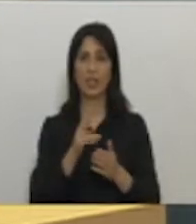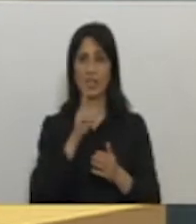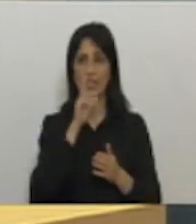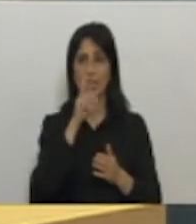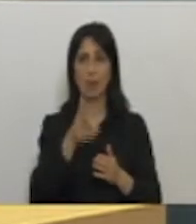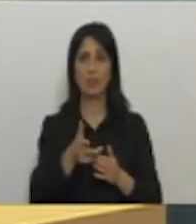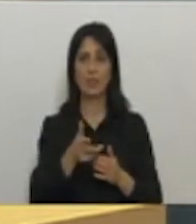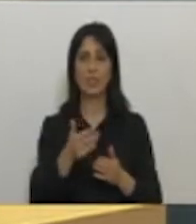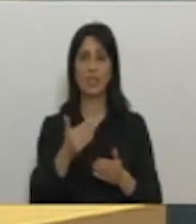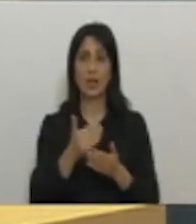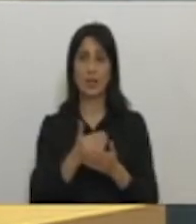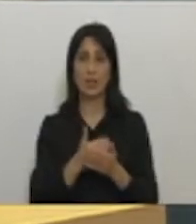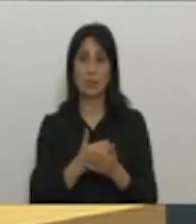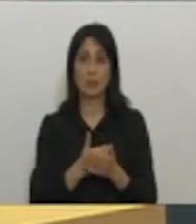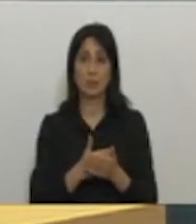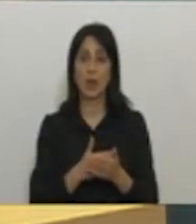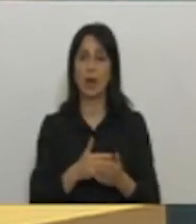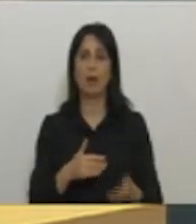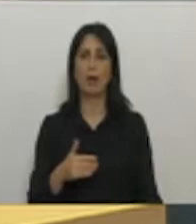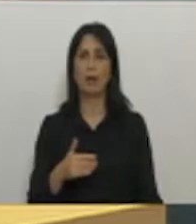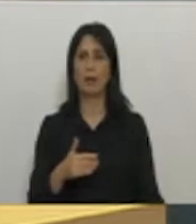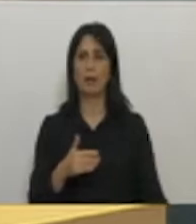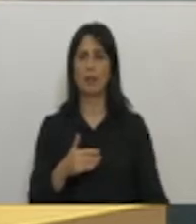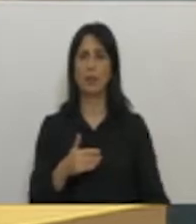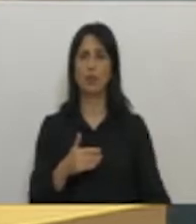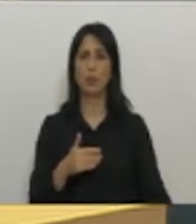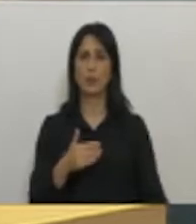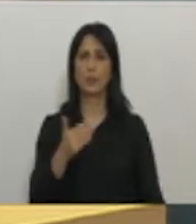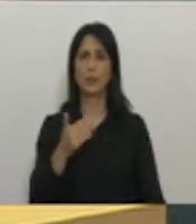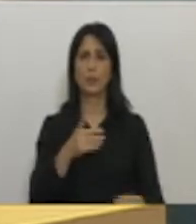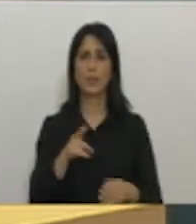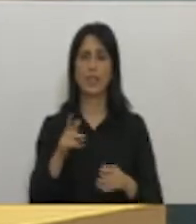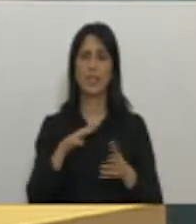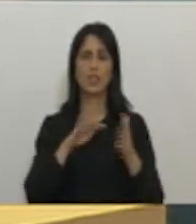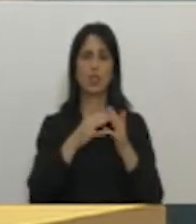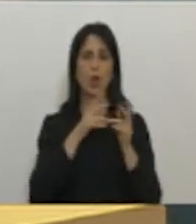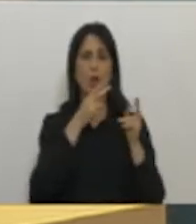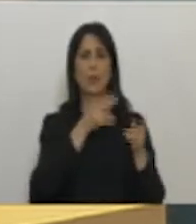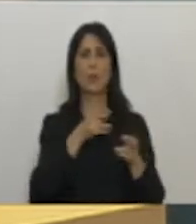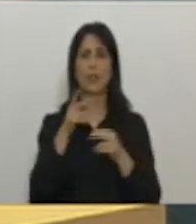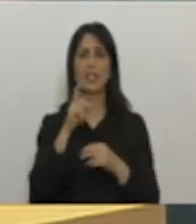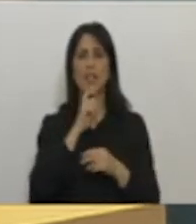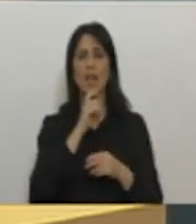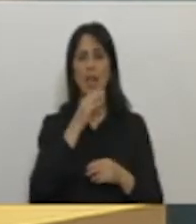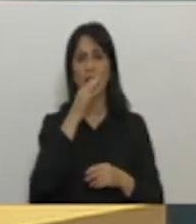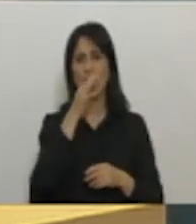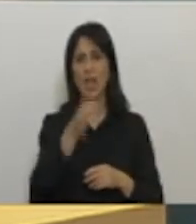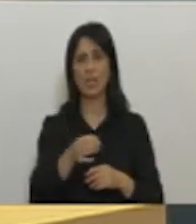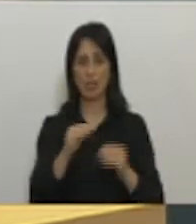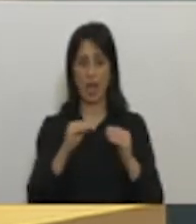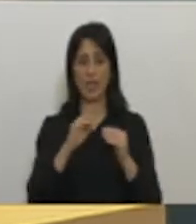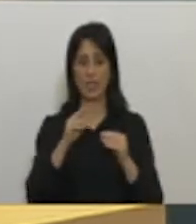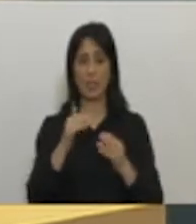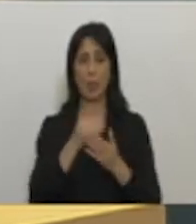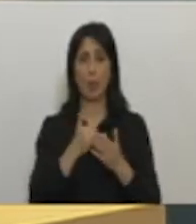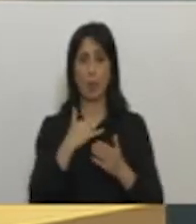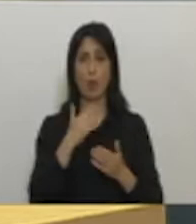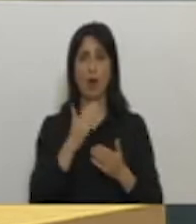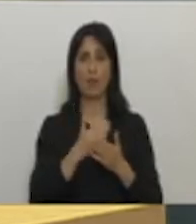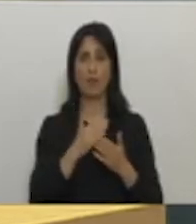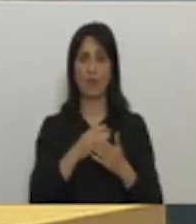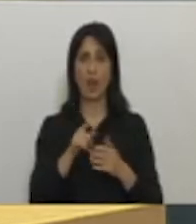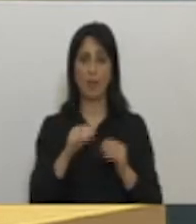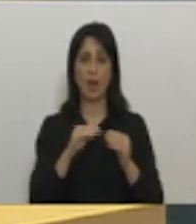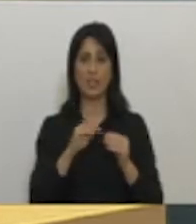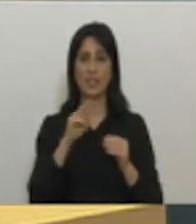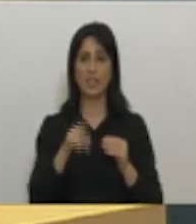მაინც პროგრამა. ეხლა რომ სოფელში ჩახვალ თქვენ, ან გლეხს ეტყვით, რომ აი ჩვენ გვაქვს 10 წლიანი პროგრამა და ამ 10